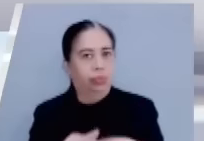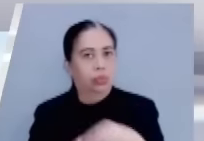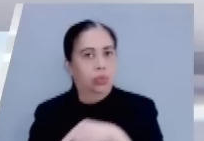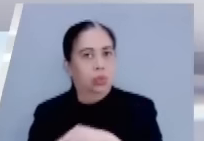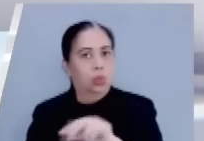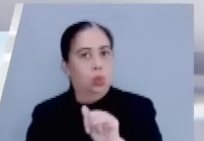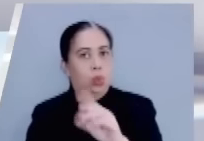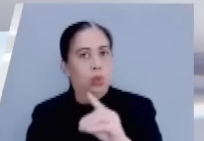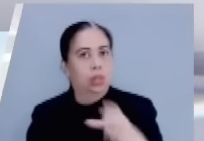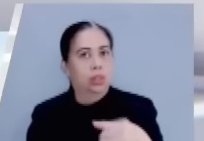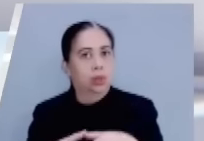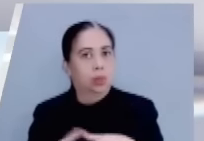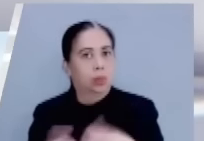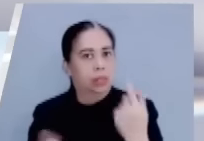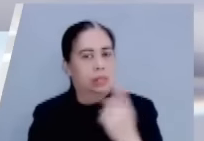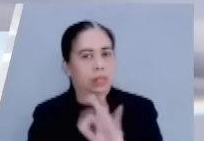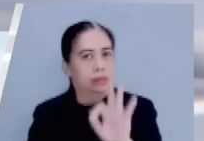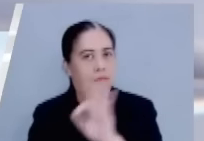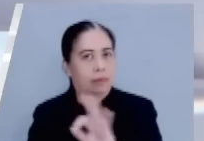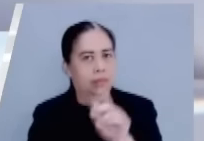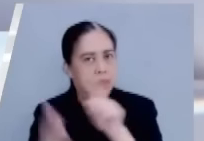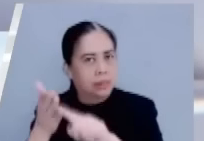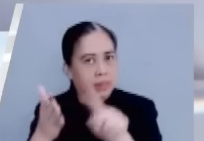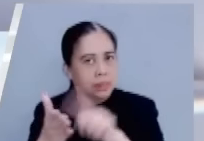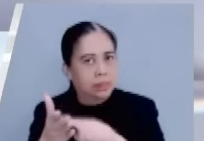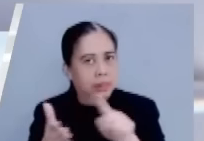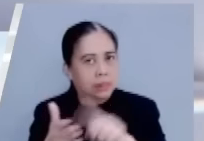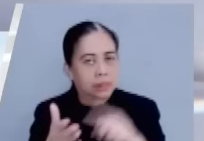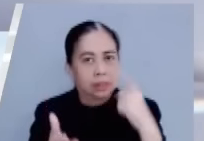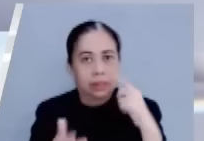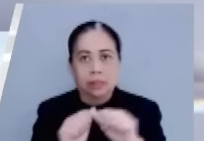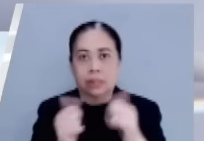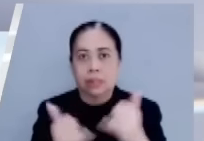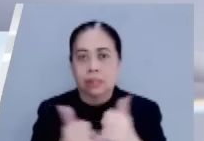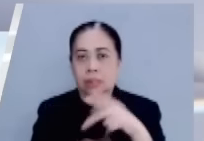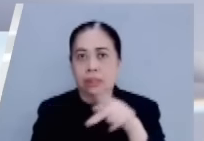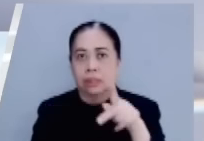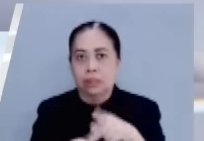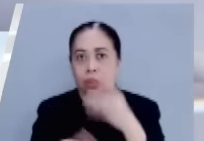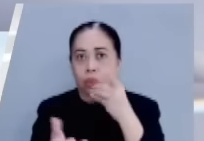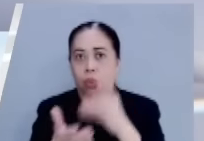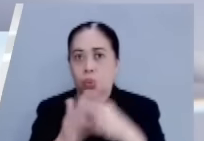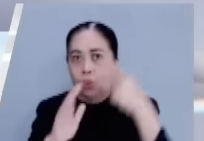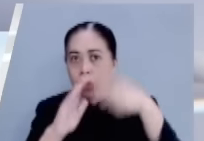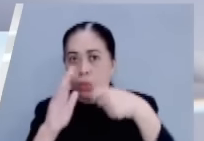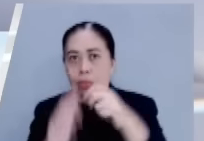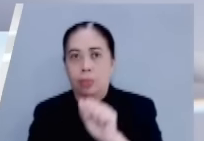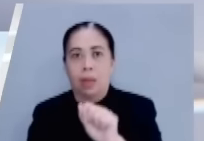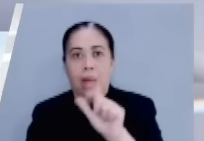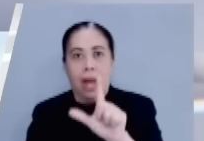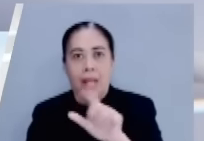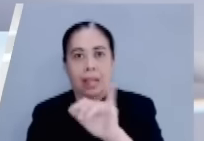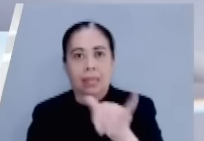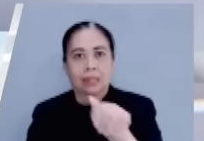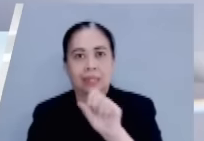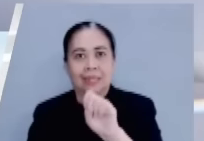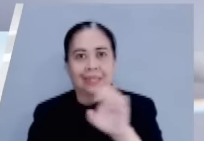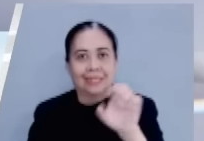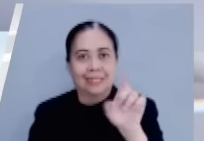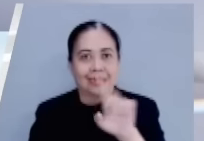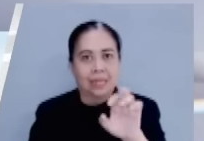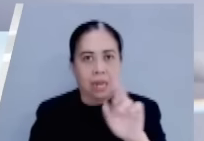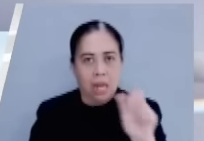Biyernes. Sinusuri na ngayon ng iba't ibang security agency ng Pilipinas ang docu ng Al Jazeera kung saan sinabi ng source nilang si